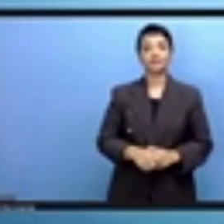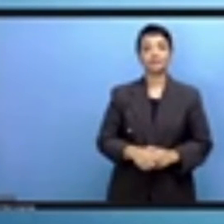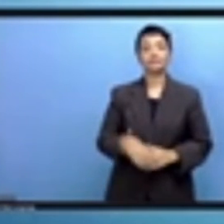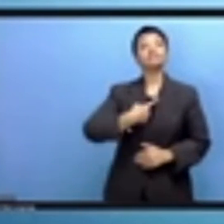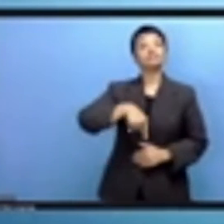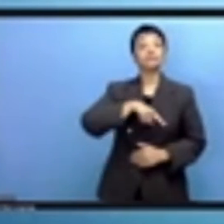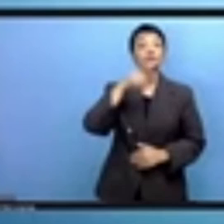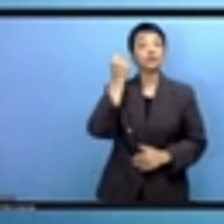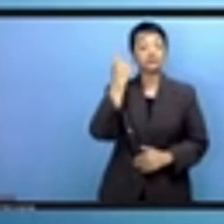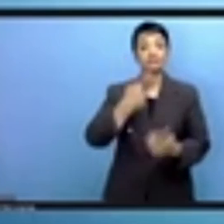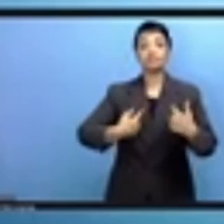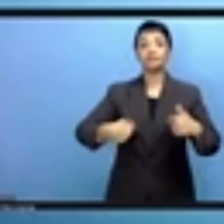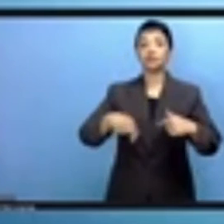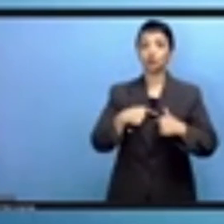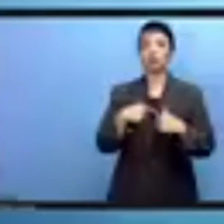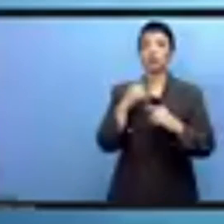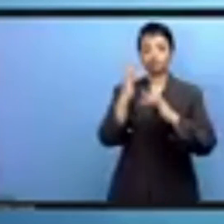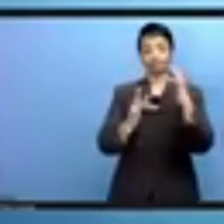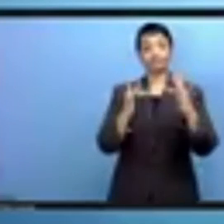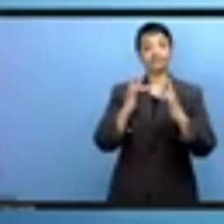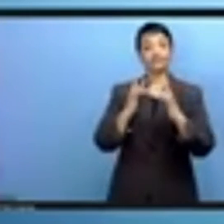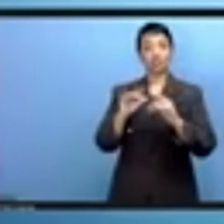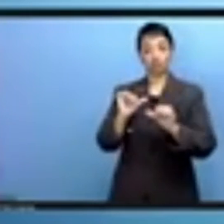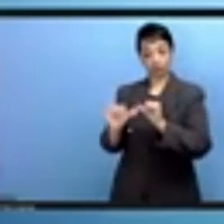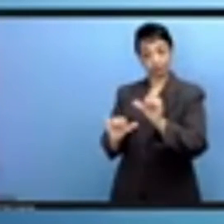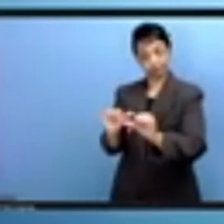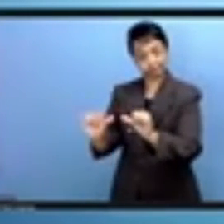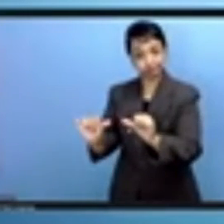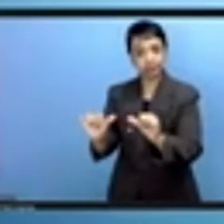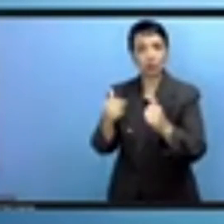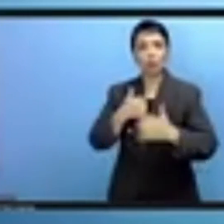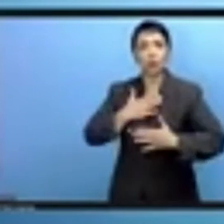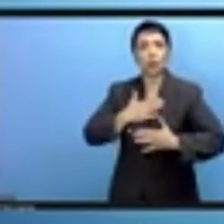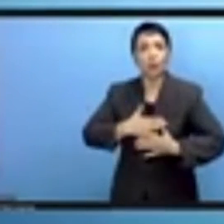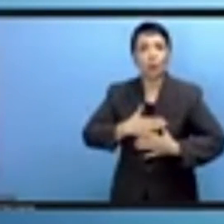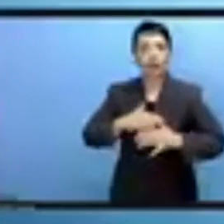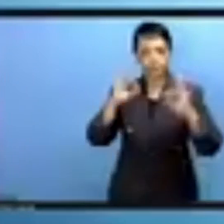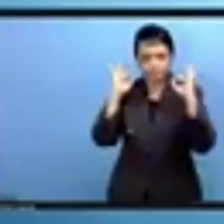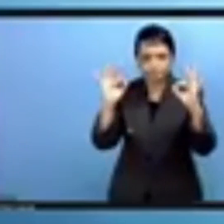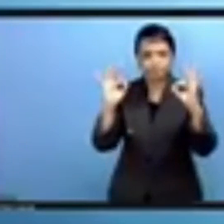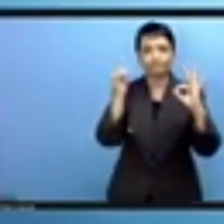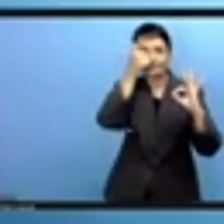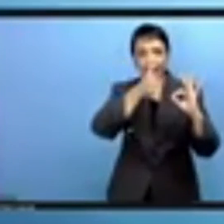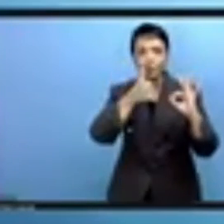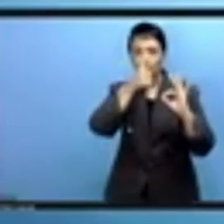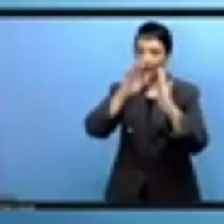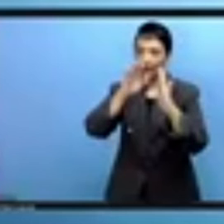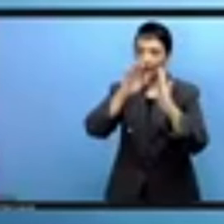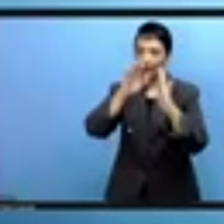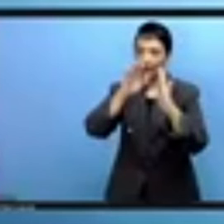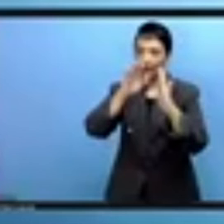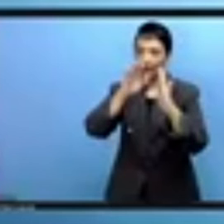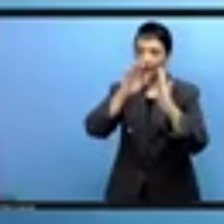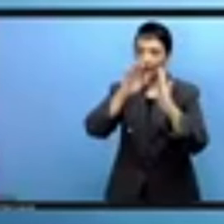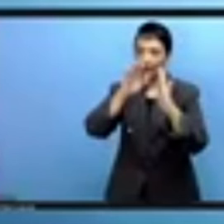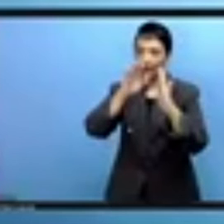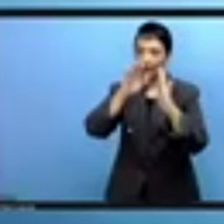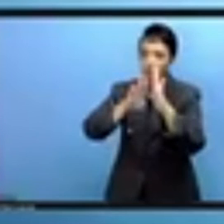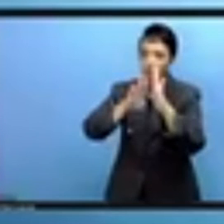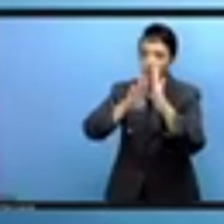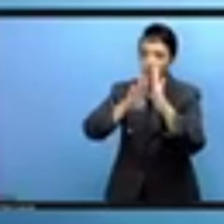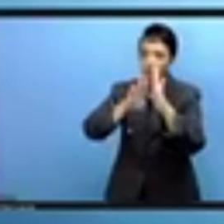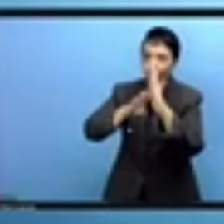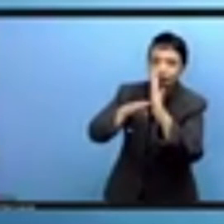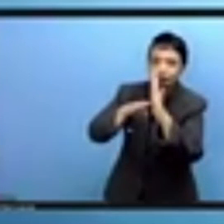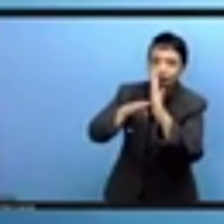我们认识到，作为一个发展中国家，我们仍然